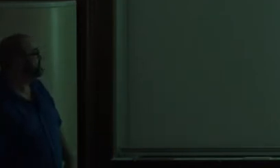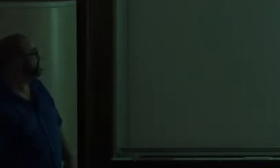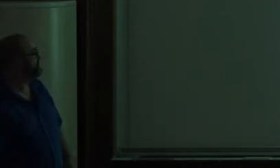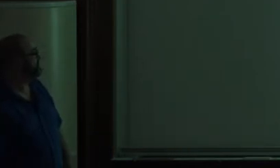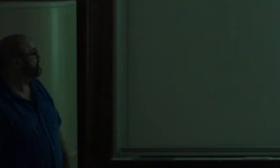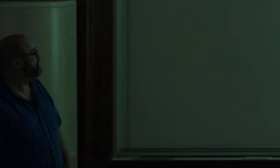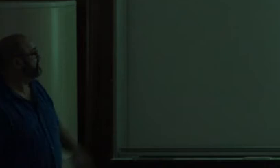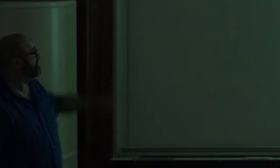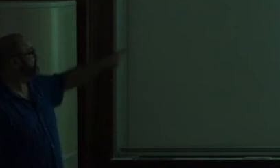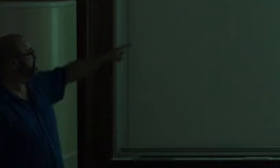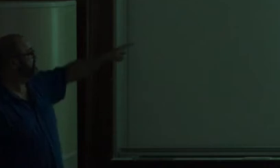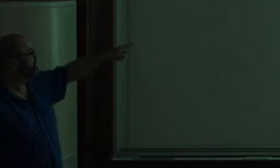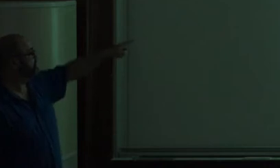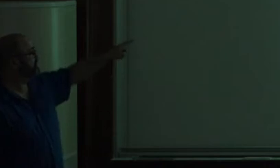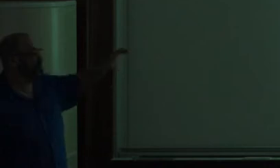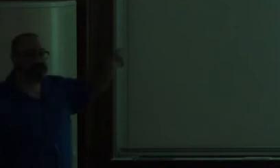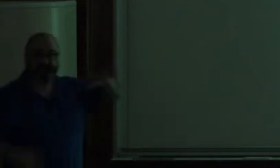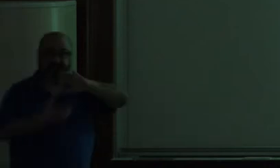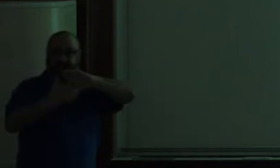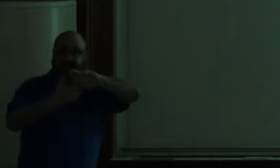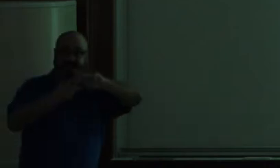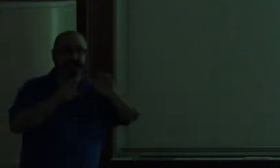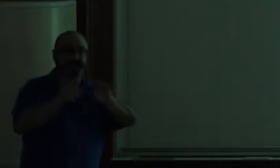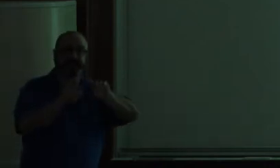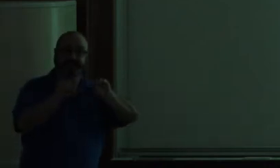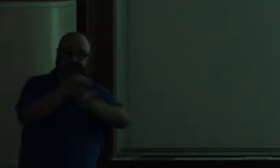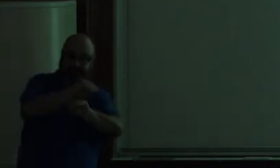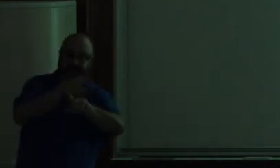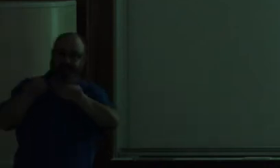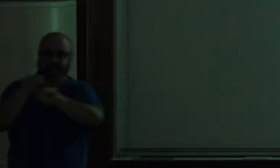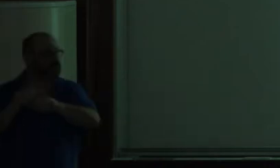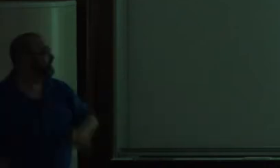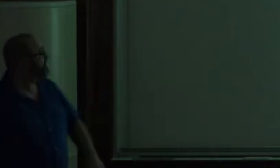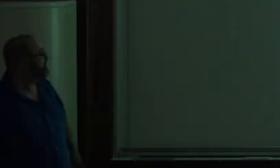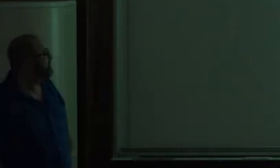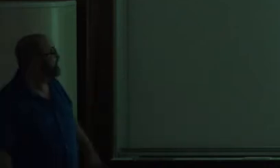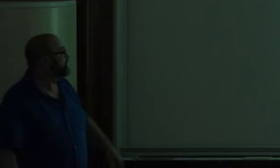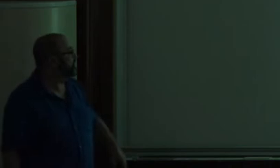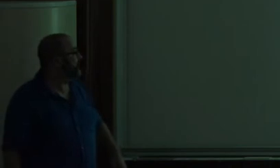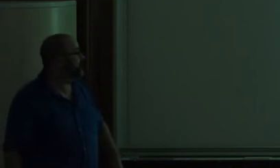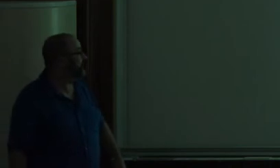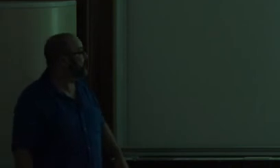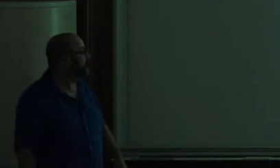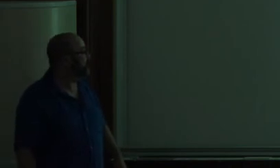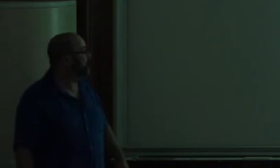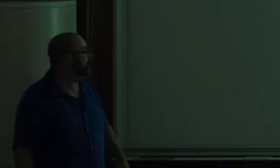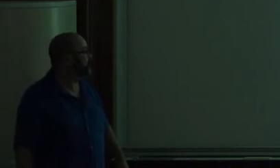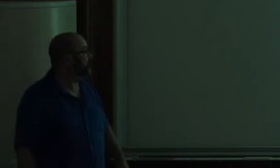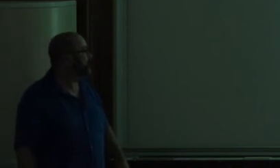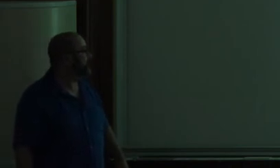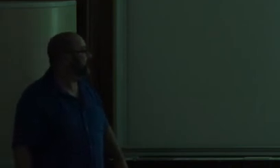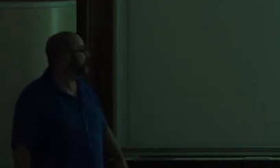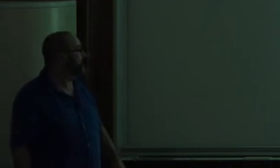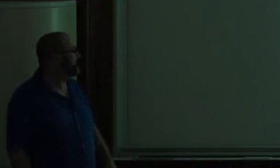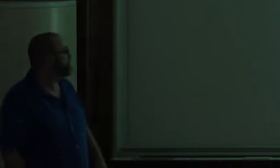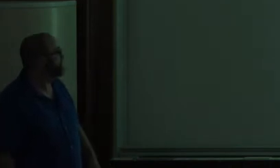Hop là, je prends un slicing et un autre slicing, ici et là, je mets un petit unpacking devant, je fais ça, pouf, allez, vous allez me dire, vous